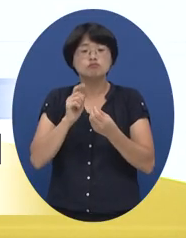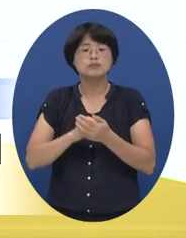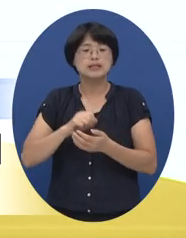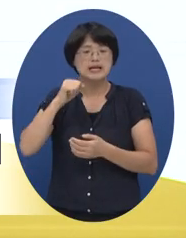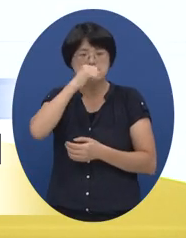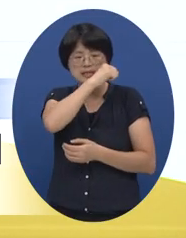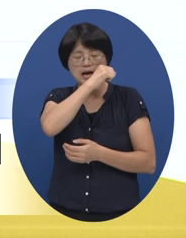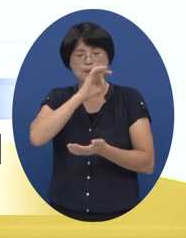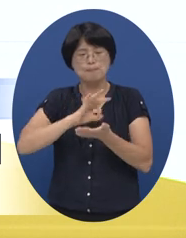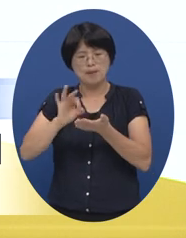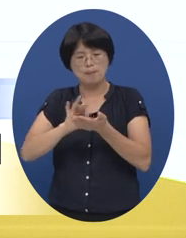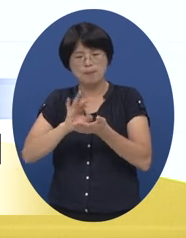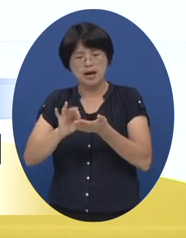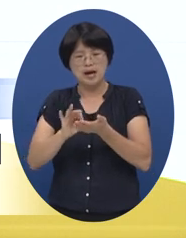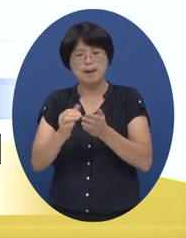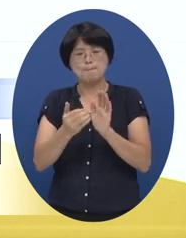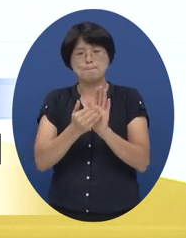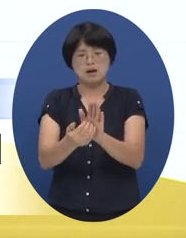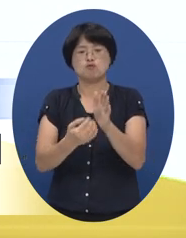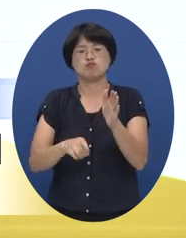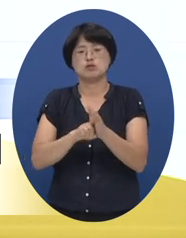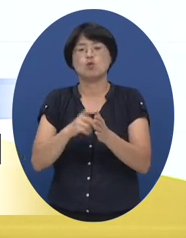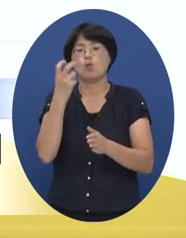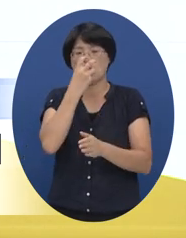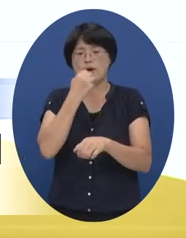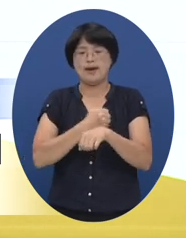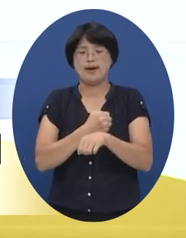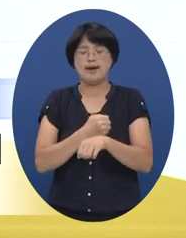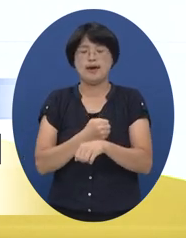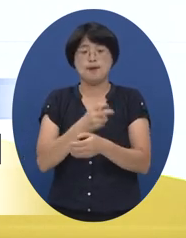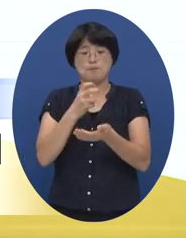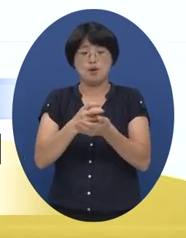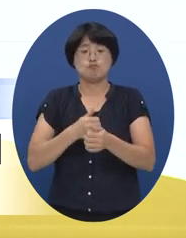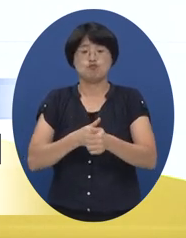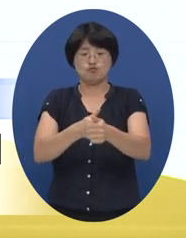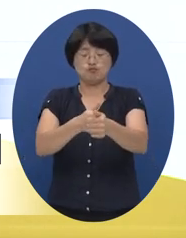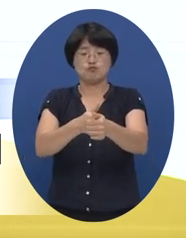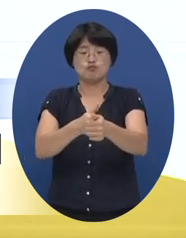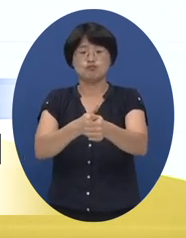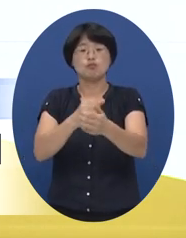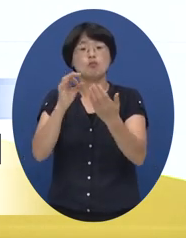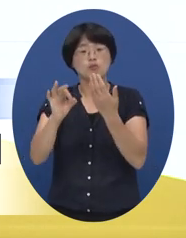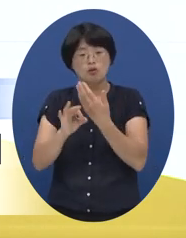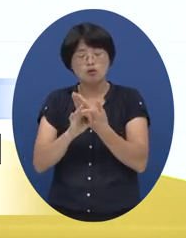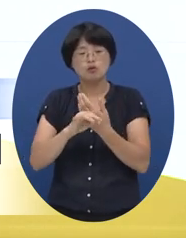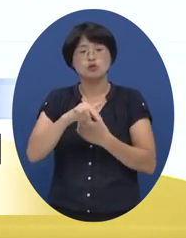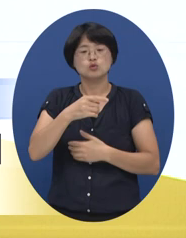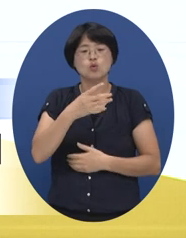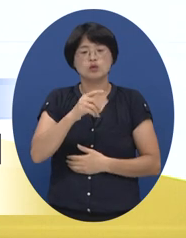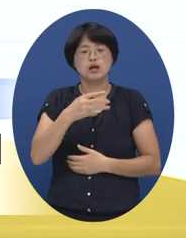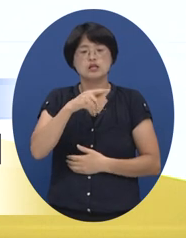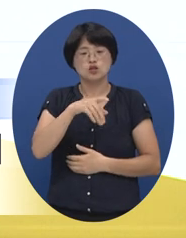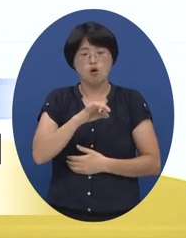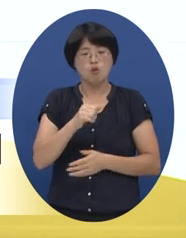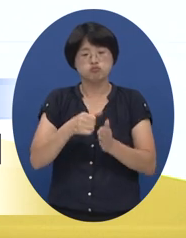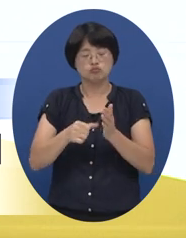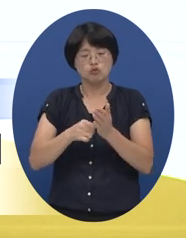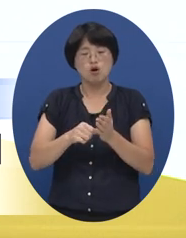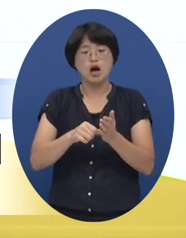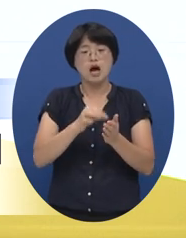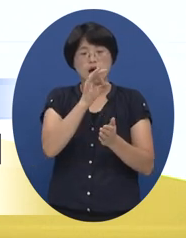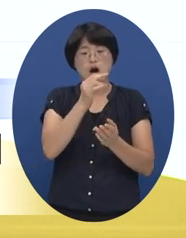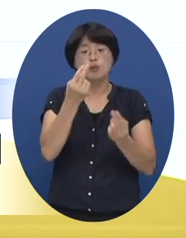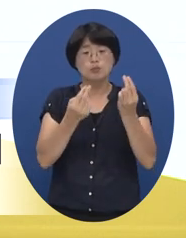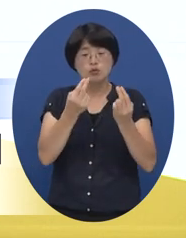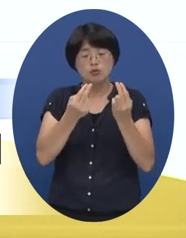위해 실태 조사에 나서게 되었습니다. 그 규정에 따라서 진행이 되었다면은 그 조달청에 납품한